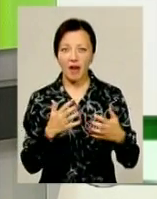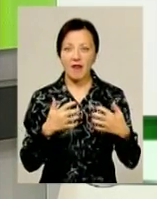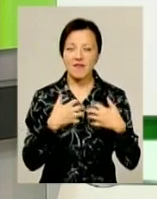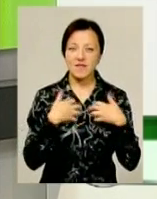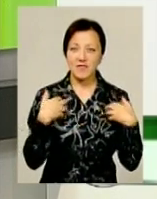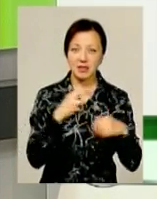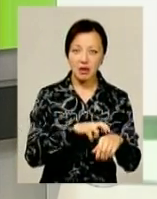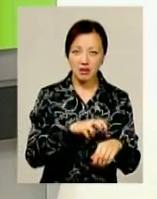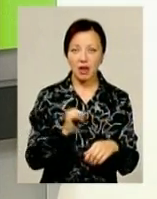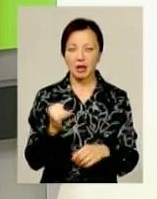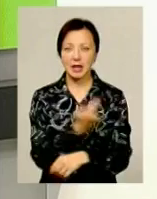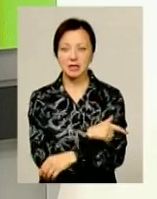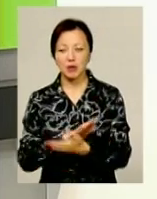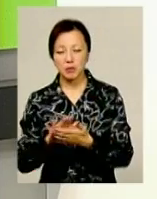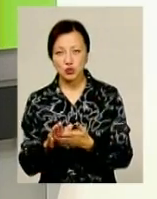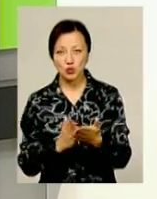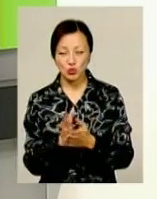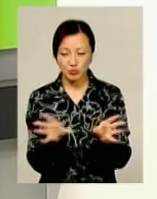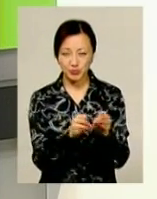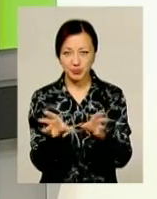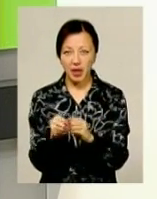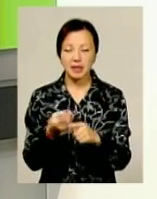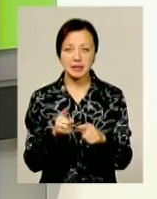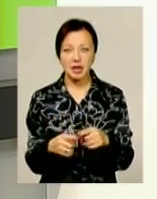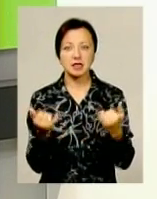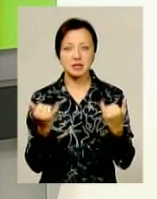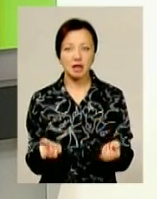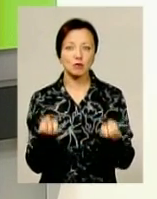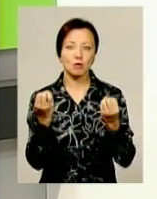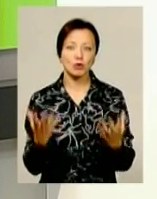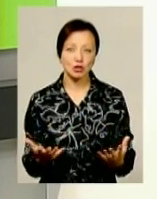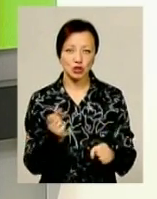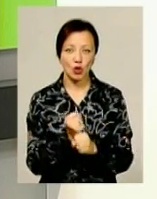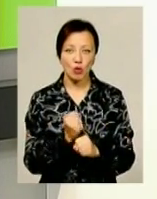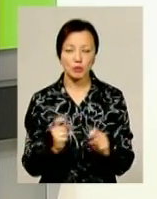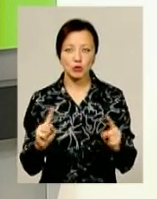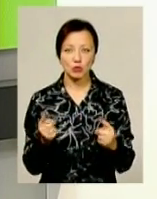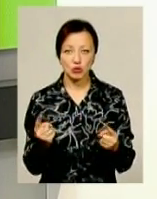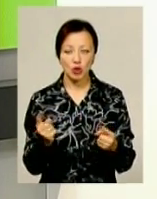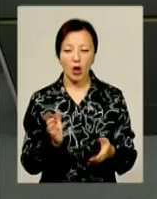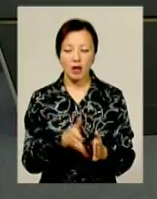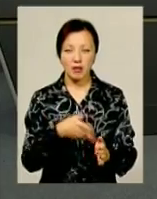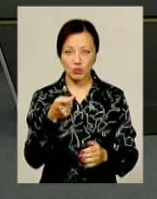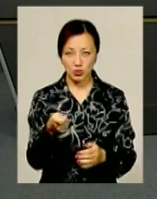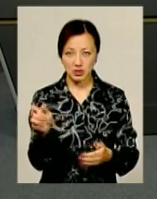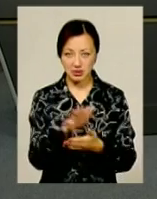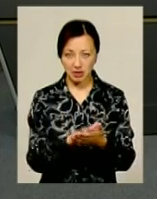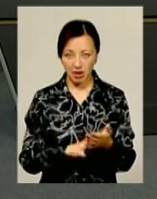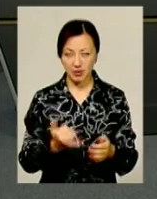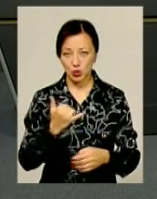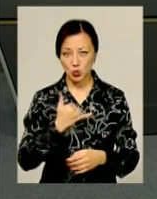і санітарно-епідеміологічну службу. Тобто це вже зараз простіше робиться, тому що надходить до нас